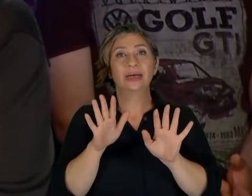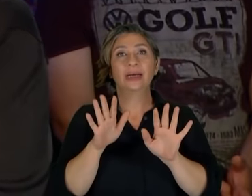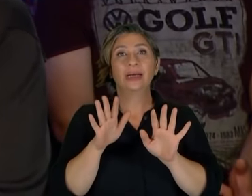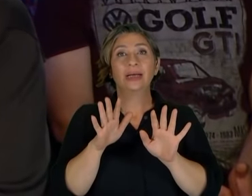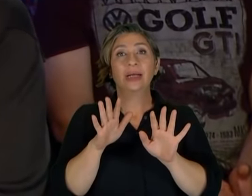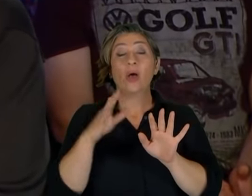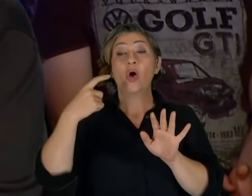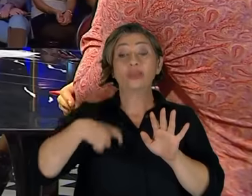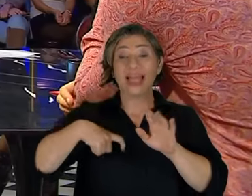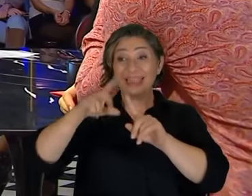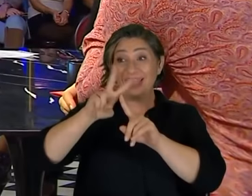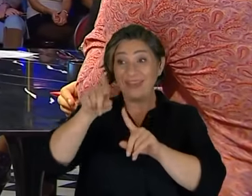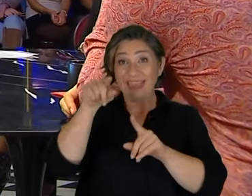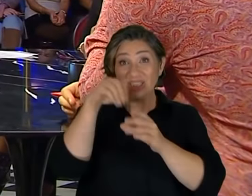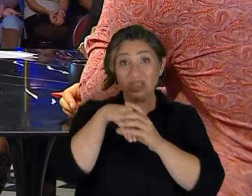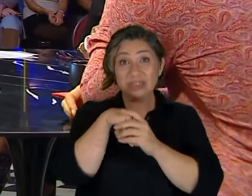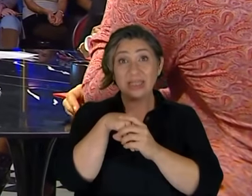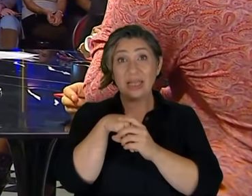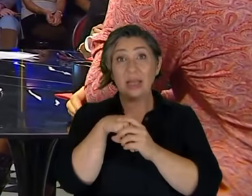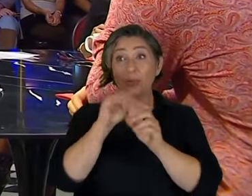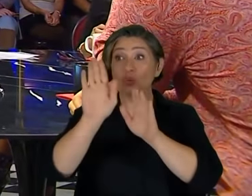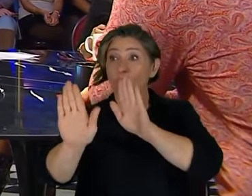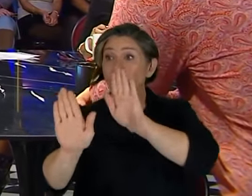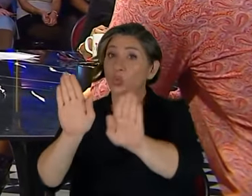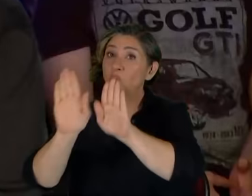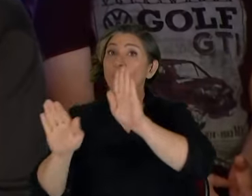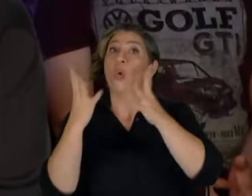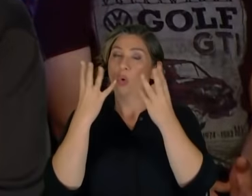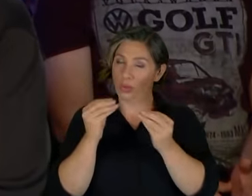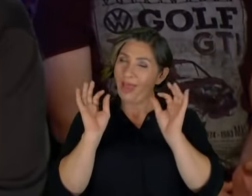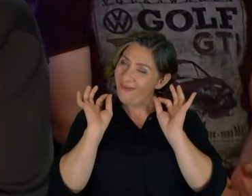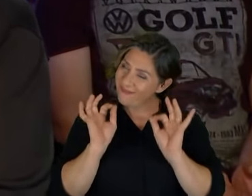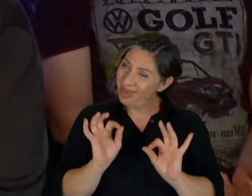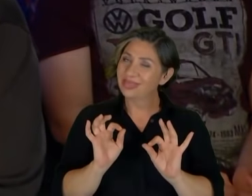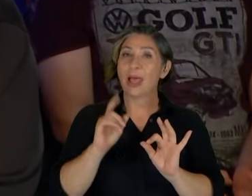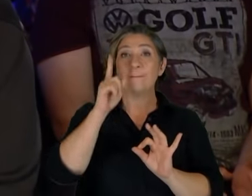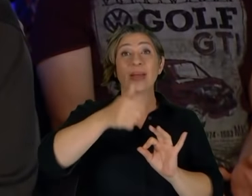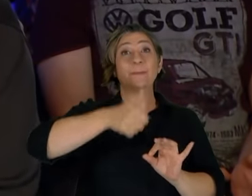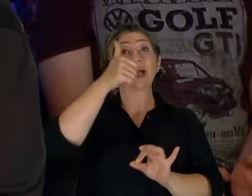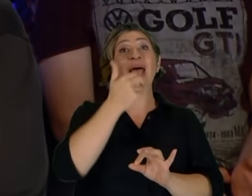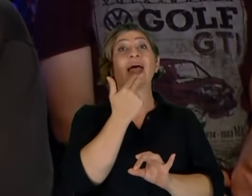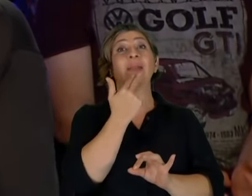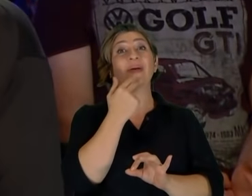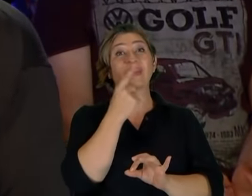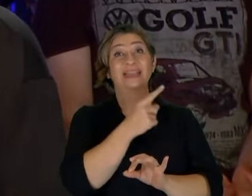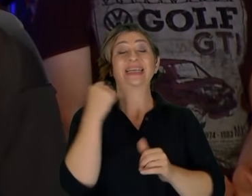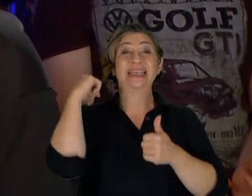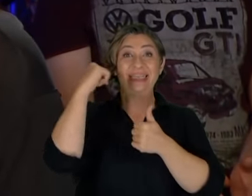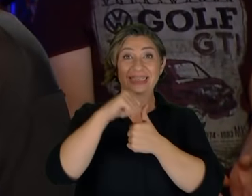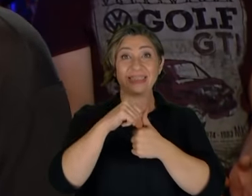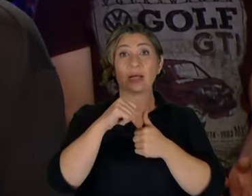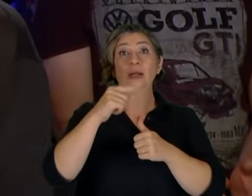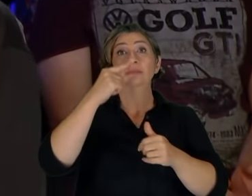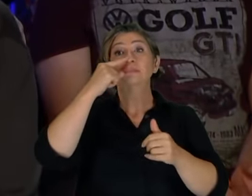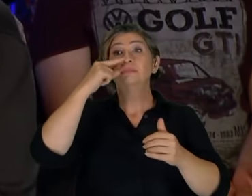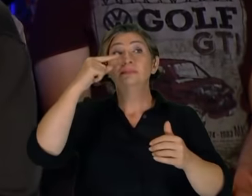yasaklanmadık. Özel kanalda şöyle bir şey oldu. Ama bir müdahaleler kez oldu. Oldu tabii. Bir bakan hanımefendi yine